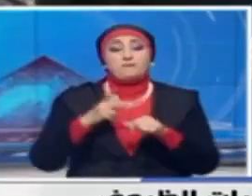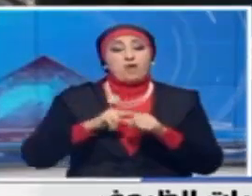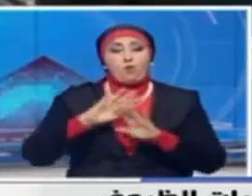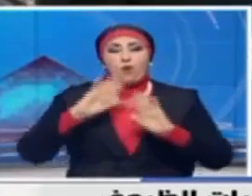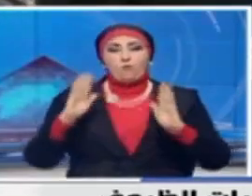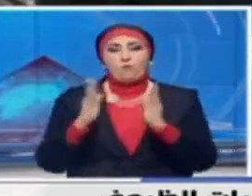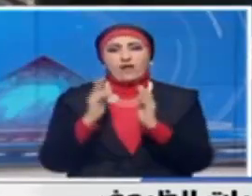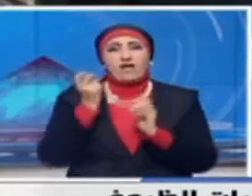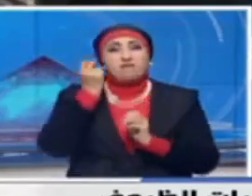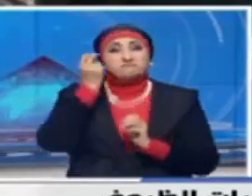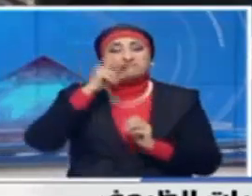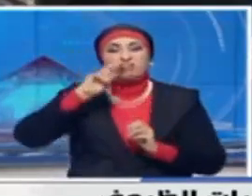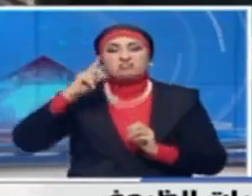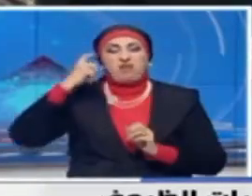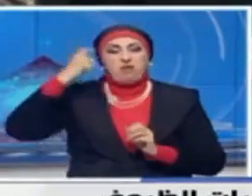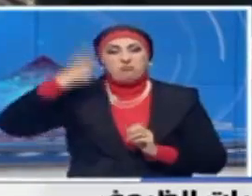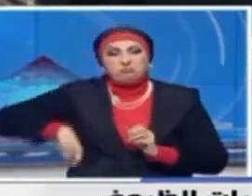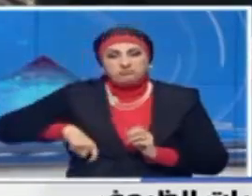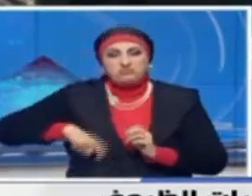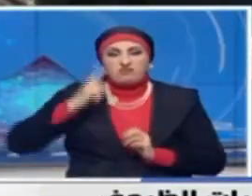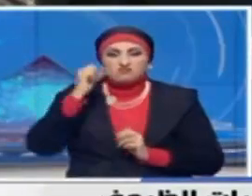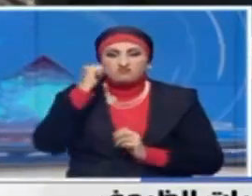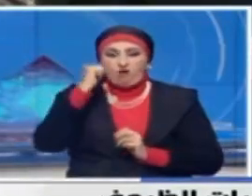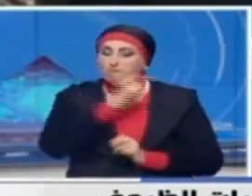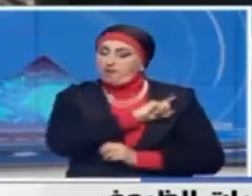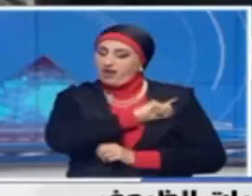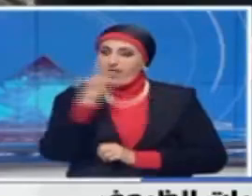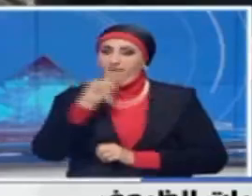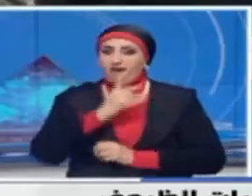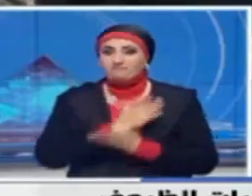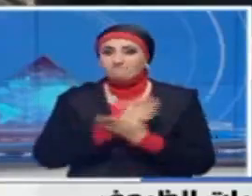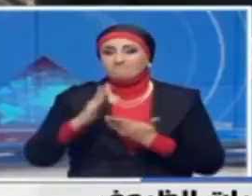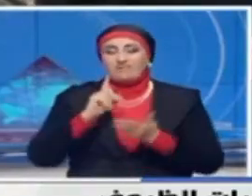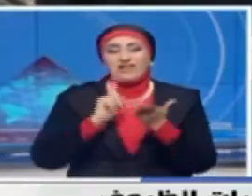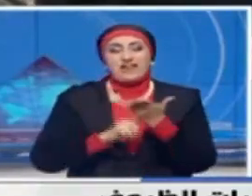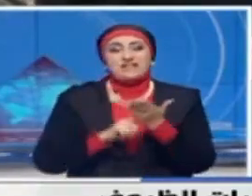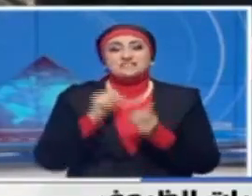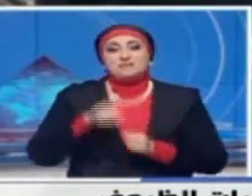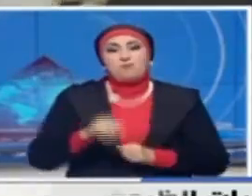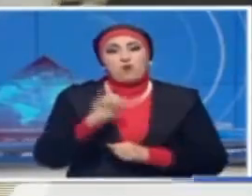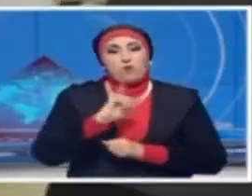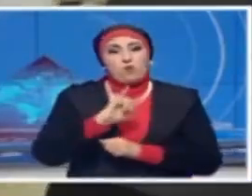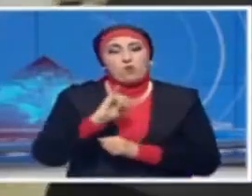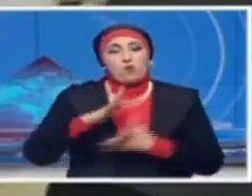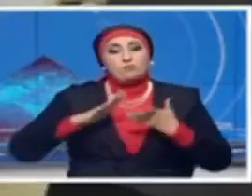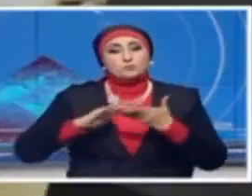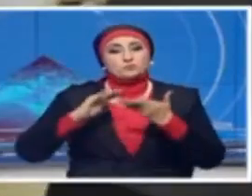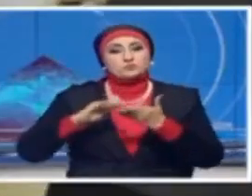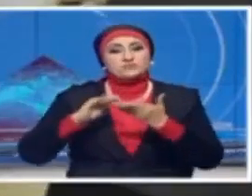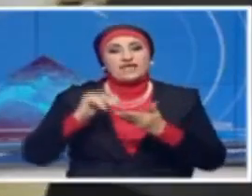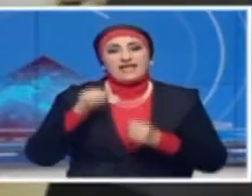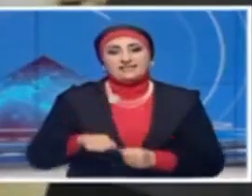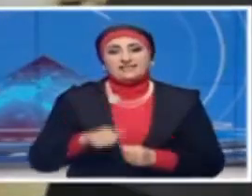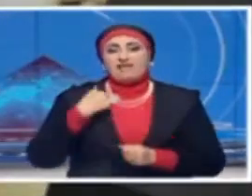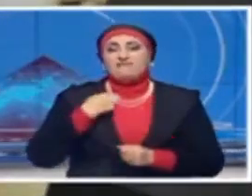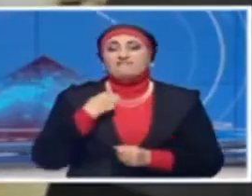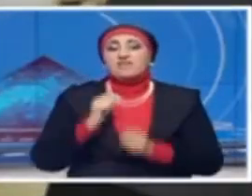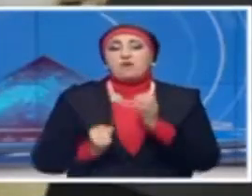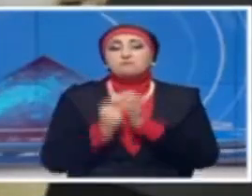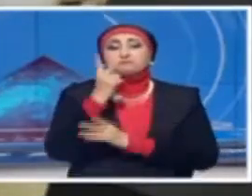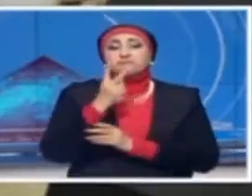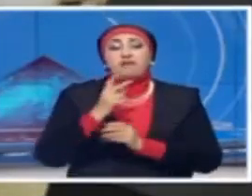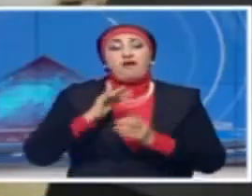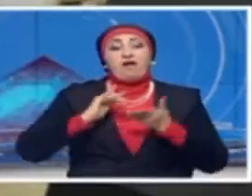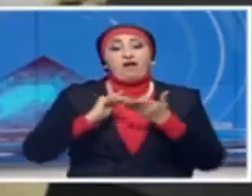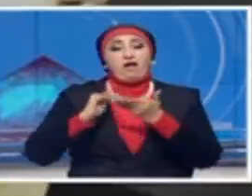لمواجهة الأفكار المنحرفة والمتطرفة، أمر يترافق مع تقديم المساعدات والمواد الإغاثية